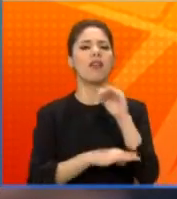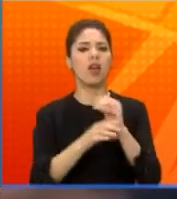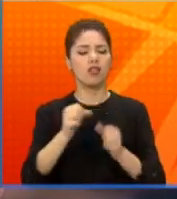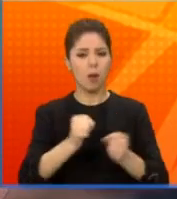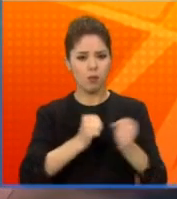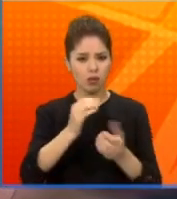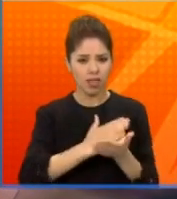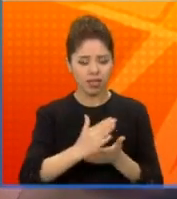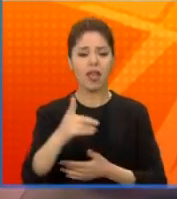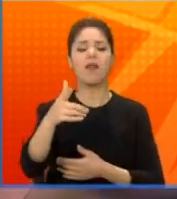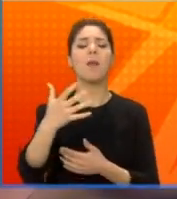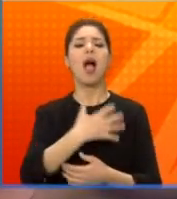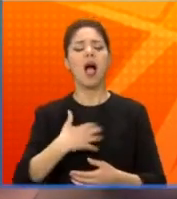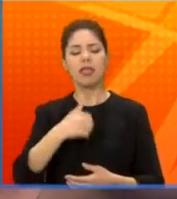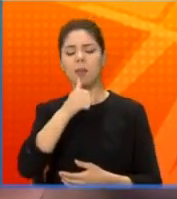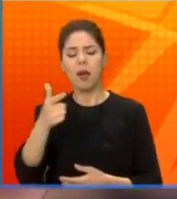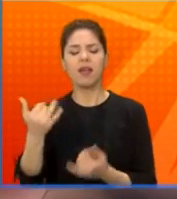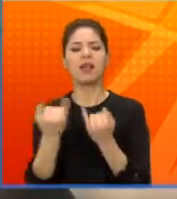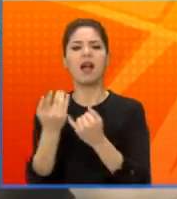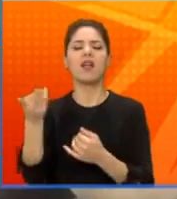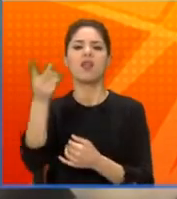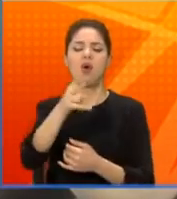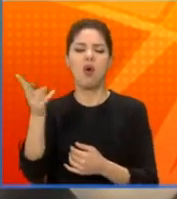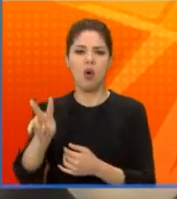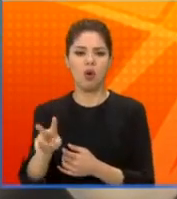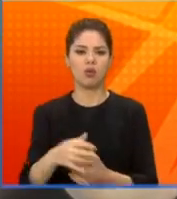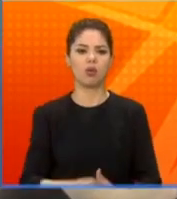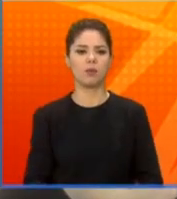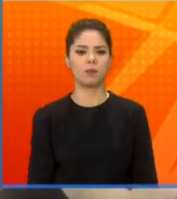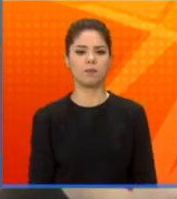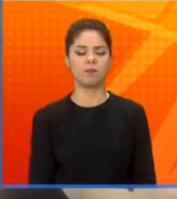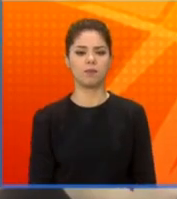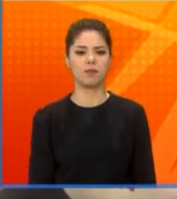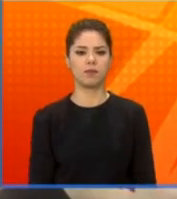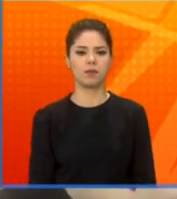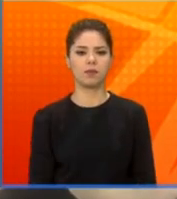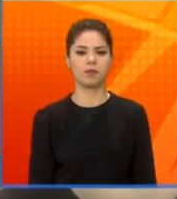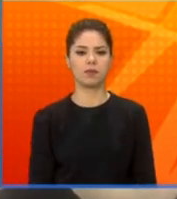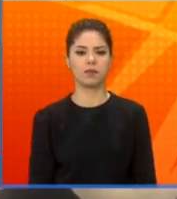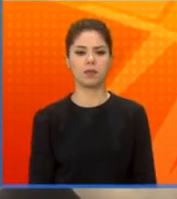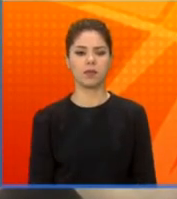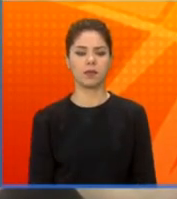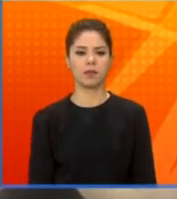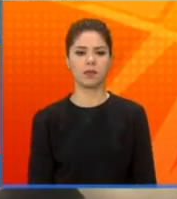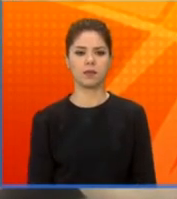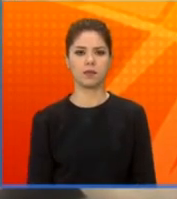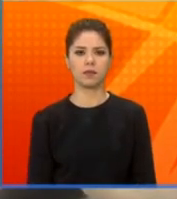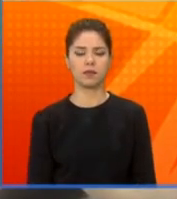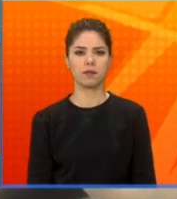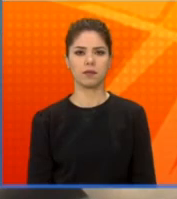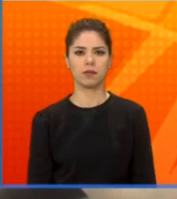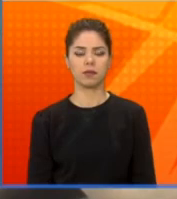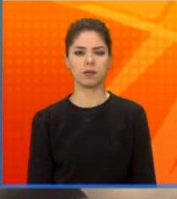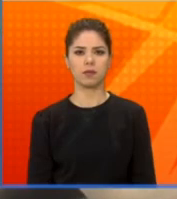verirken anne babası ve kardeşi hayatını kaybetti. 32 yıllık bir hekimdi. 32 yıl boyunca hayat kurtarmaya, hayatlara